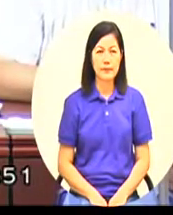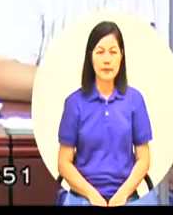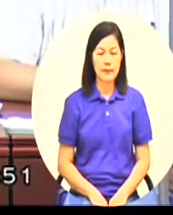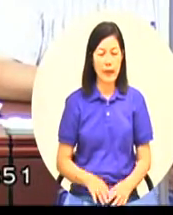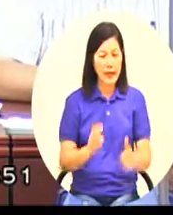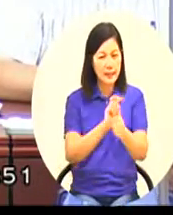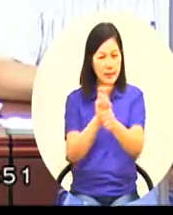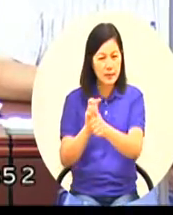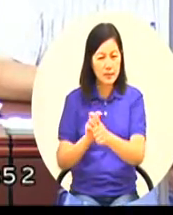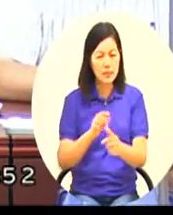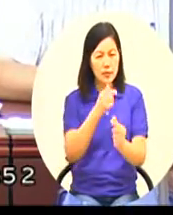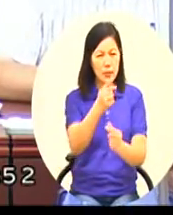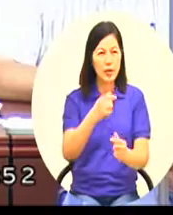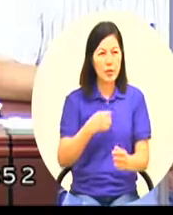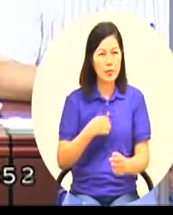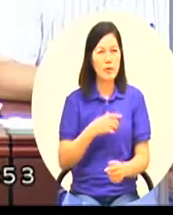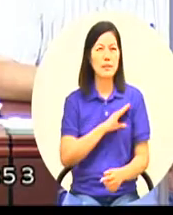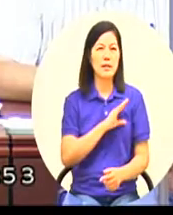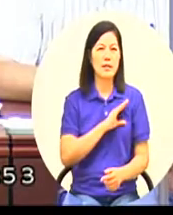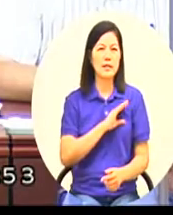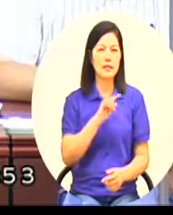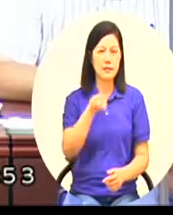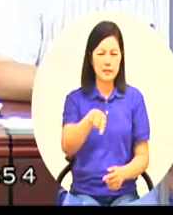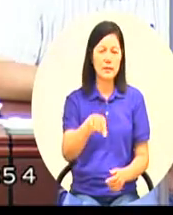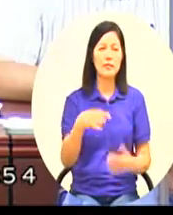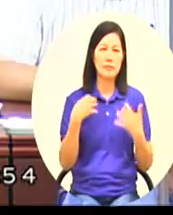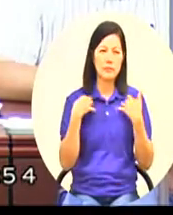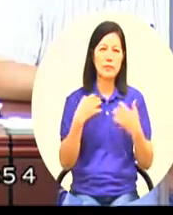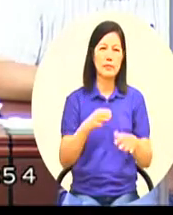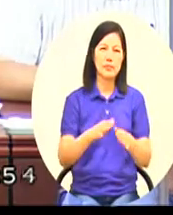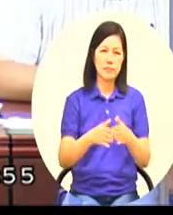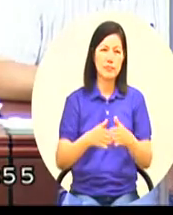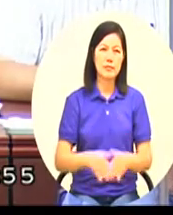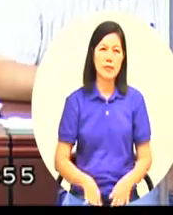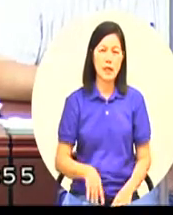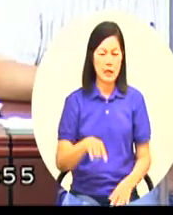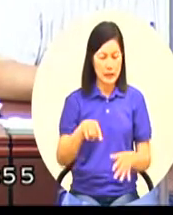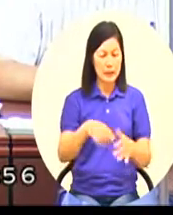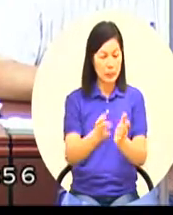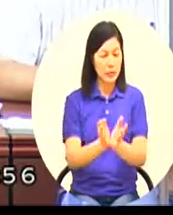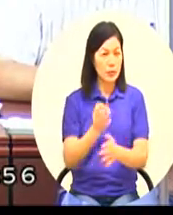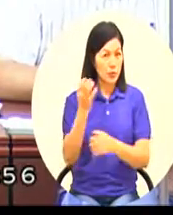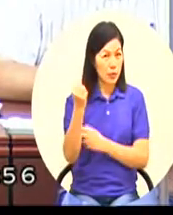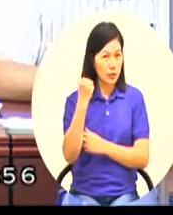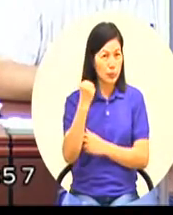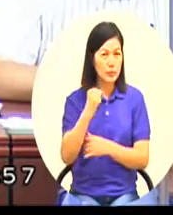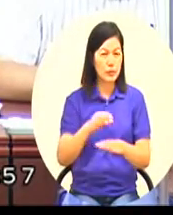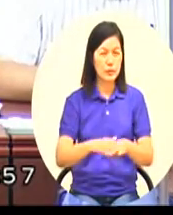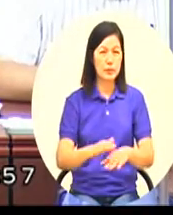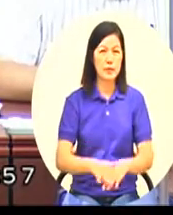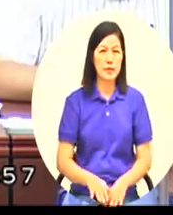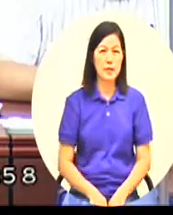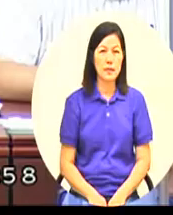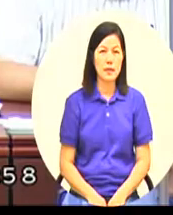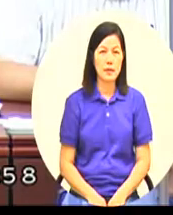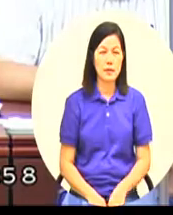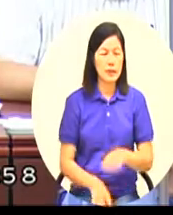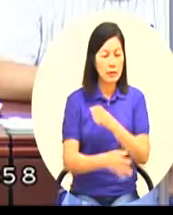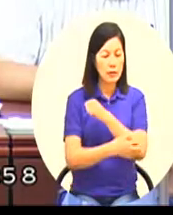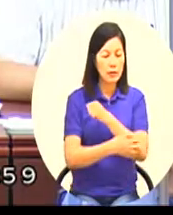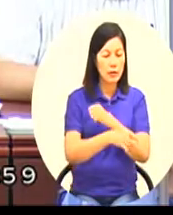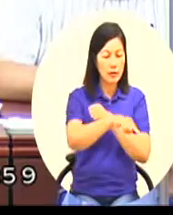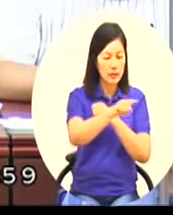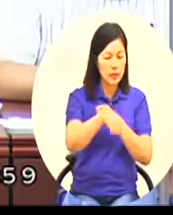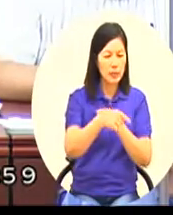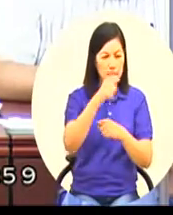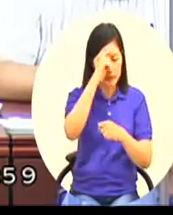重要一个原则啦，哈。所以这个部分我会努力，哈，让同仁有一个更好的一个照顾，更好的